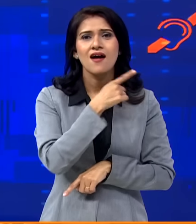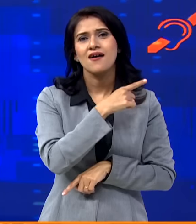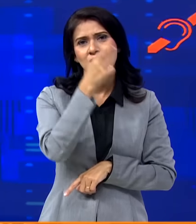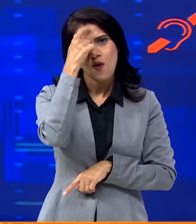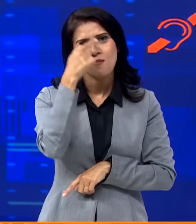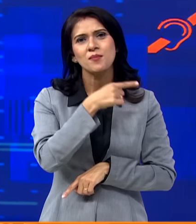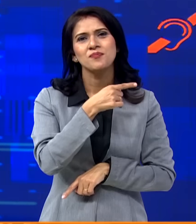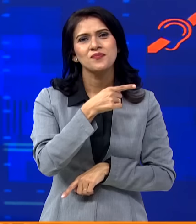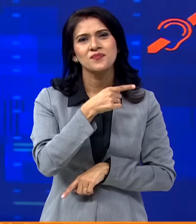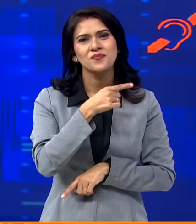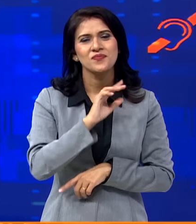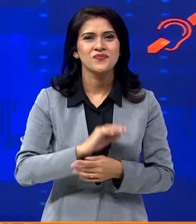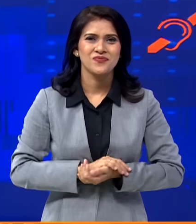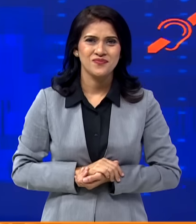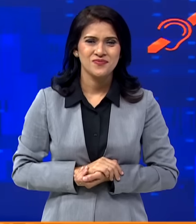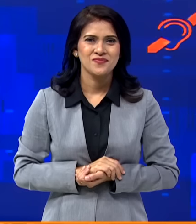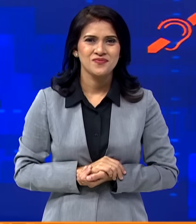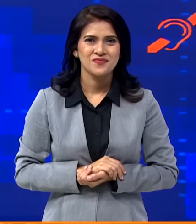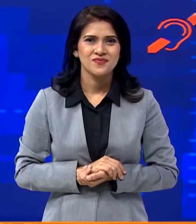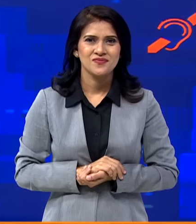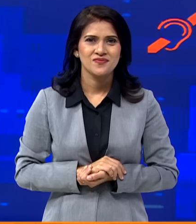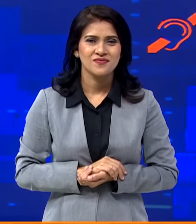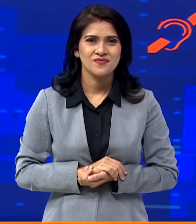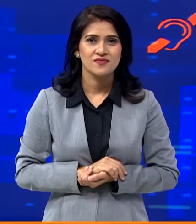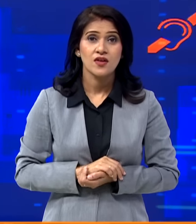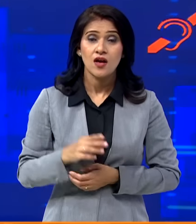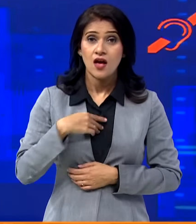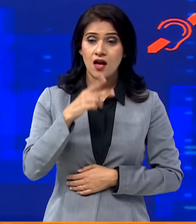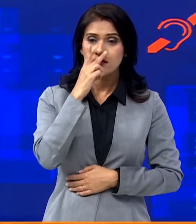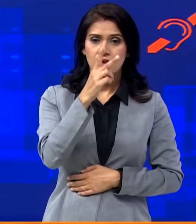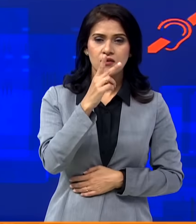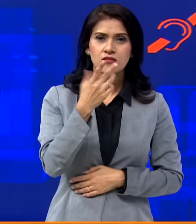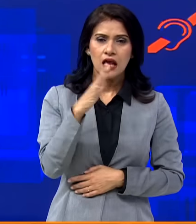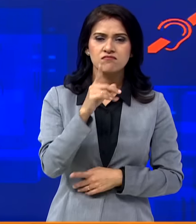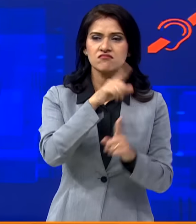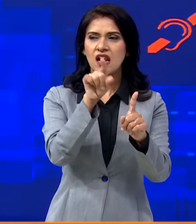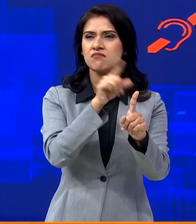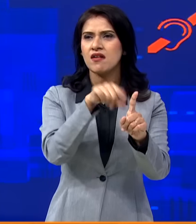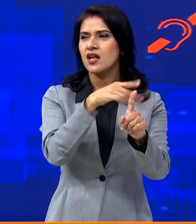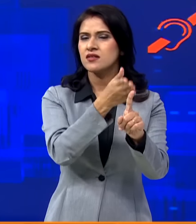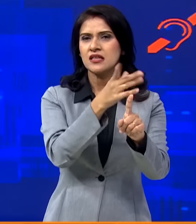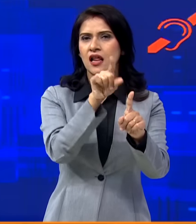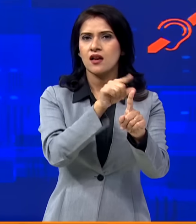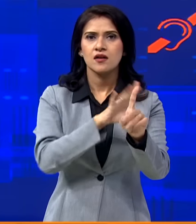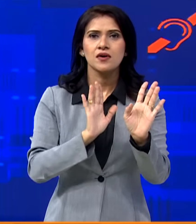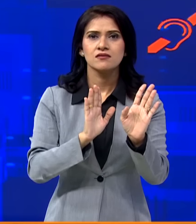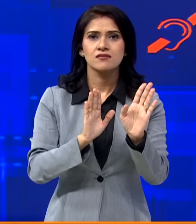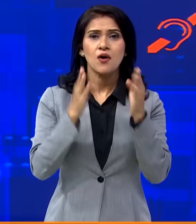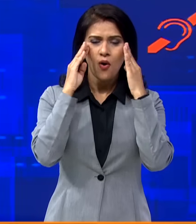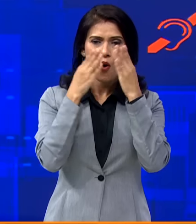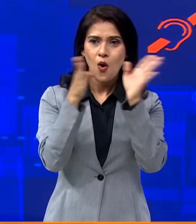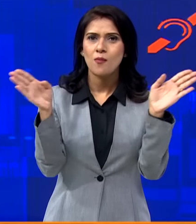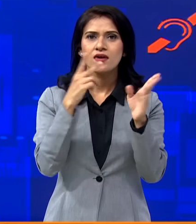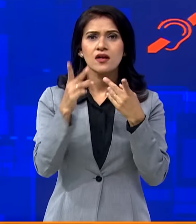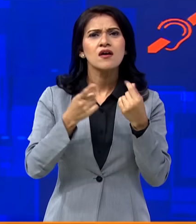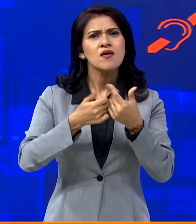बीमारी है कि जो भी हो उसको गलत देखो अब यह सवाल तो वाजिब है कि बड़े-बड़े लोग थे फिल्म स्टार थे